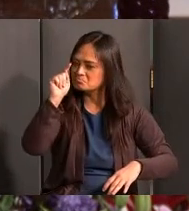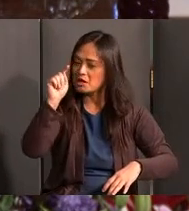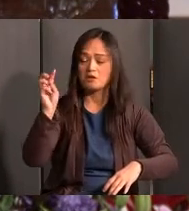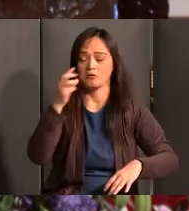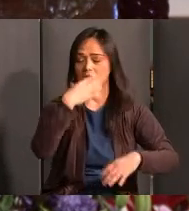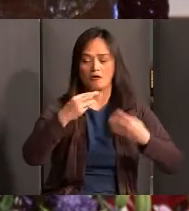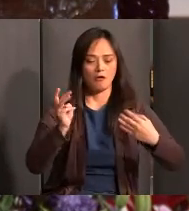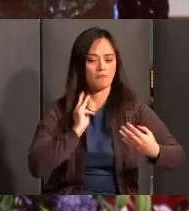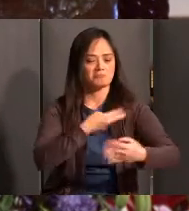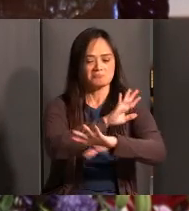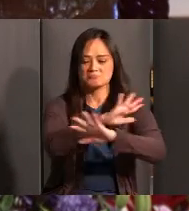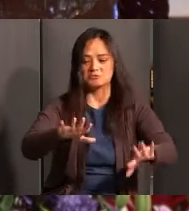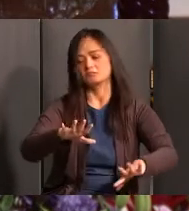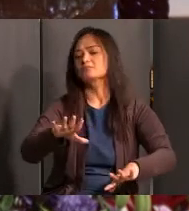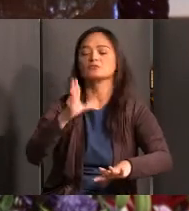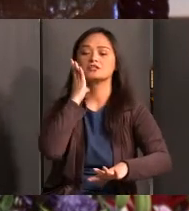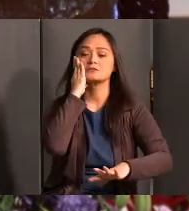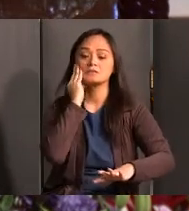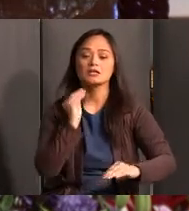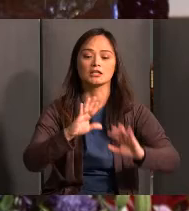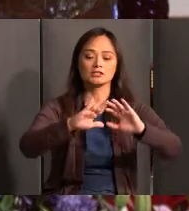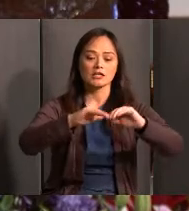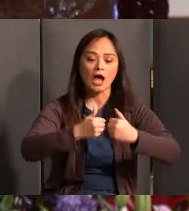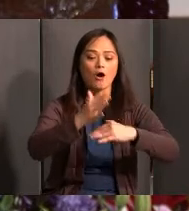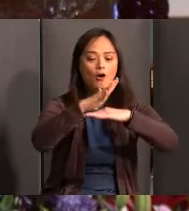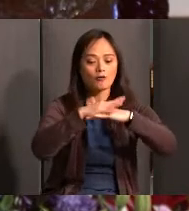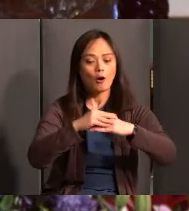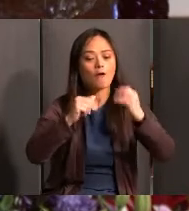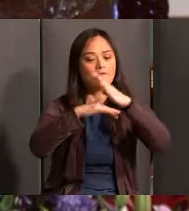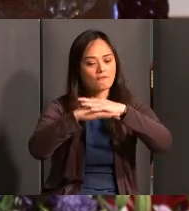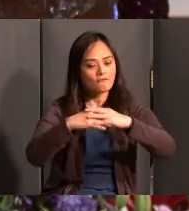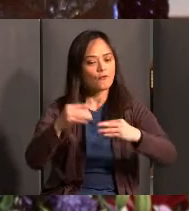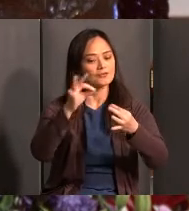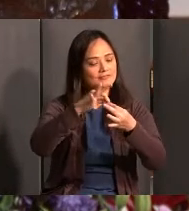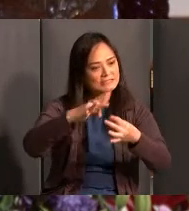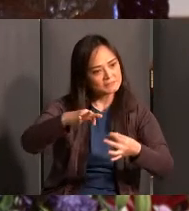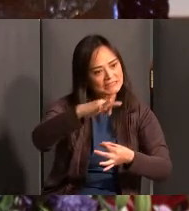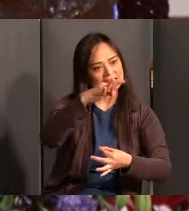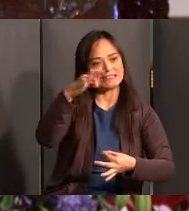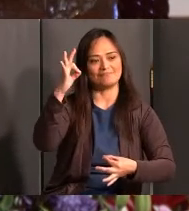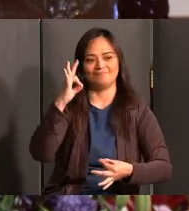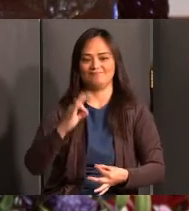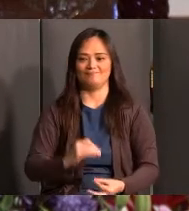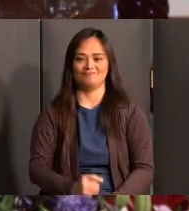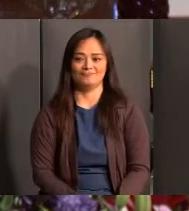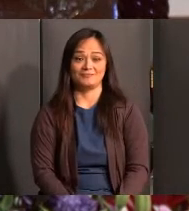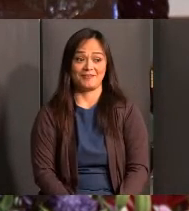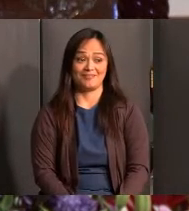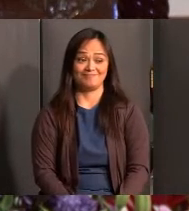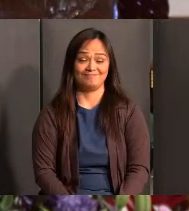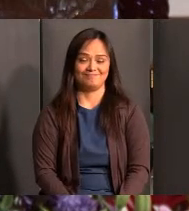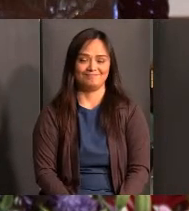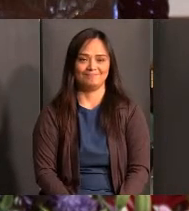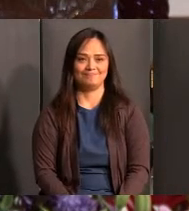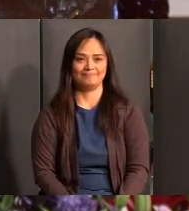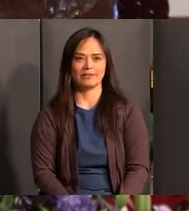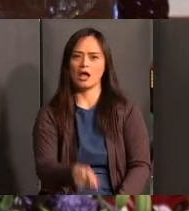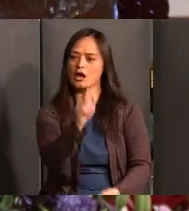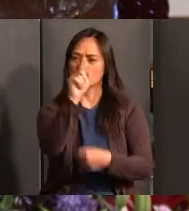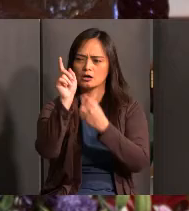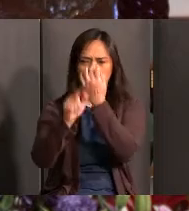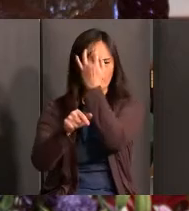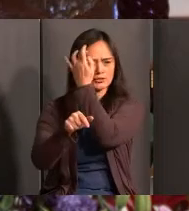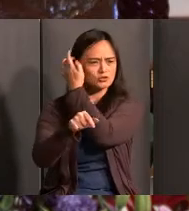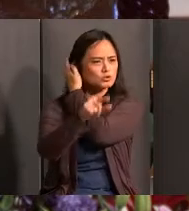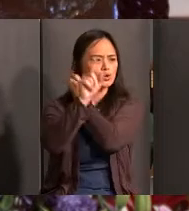mararanasan what a comfort He is. You understand? Ang tanong ay ito,